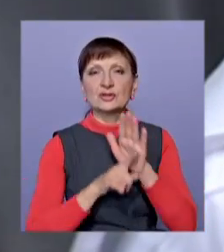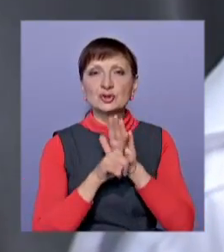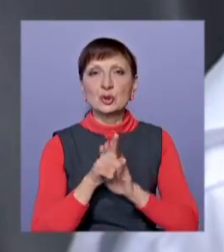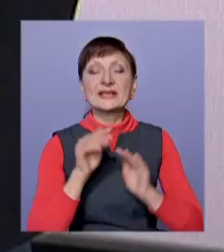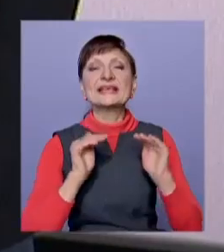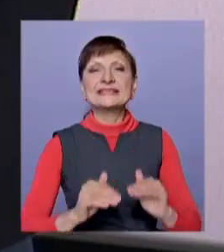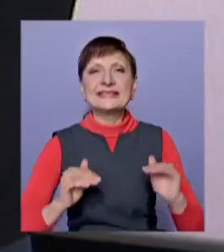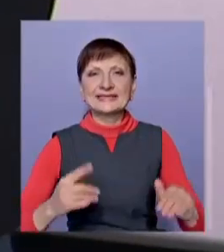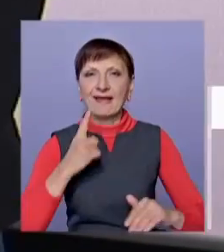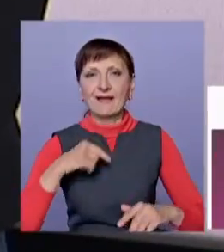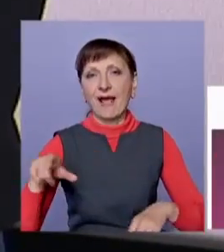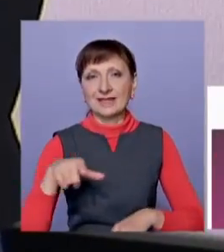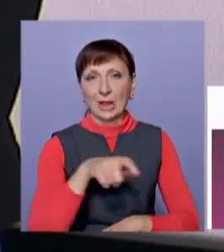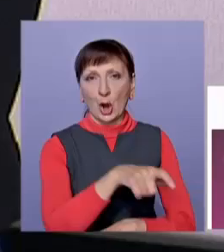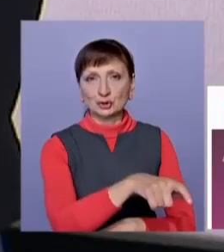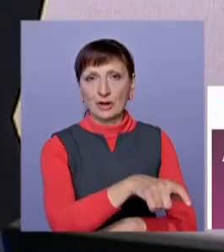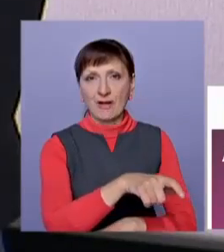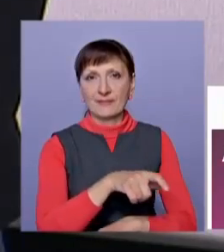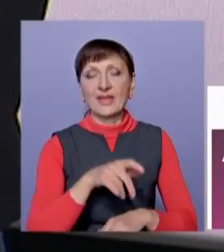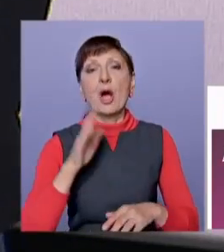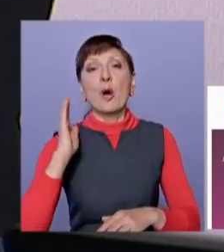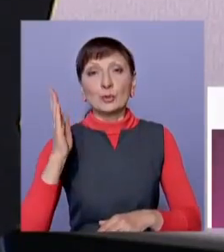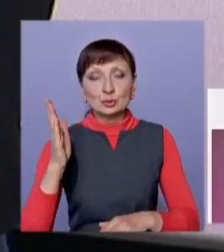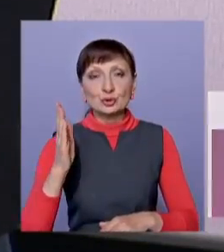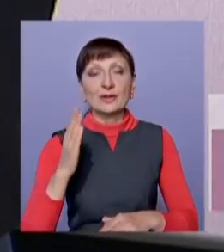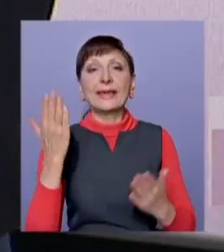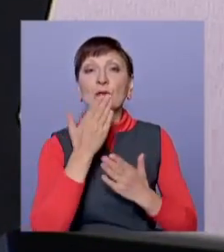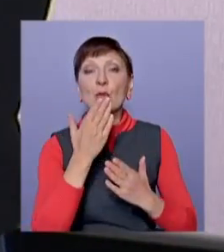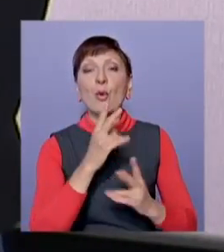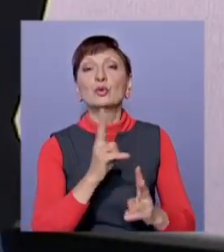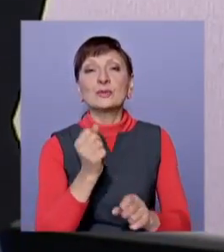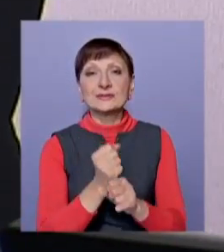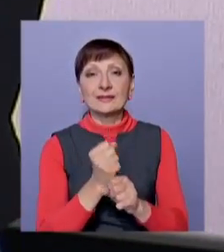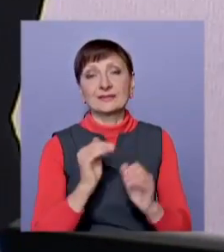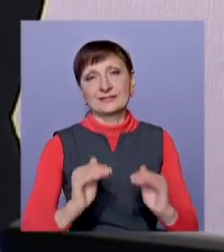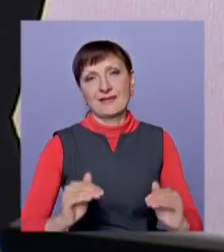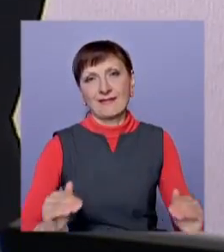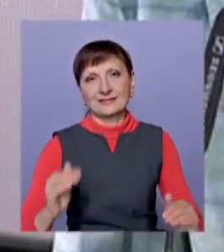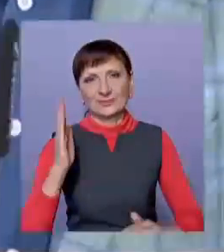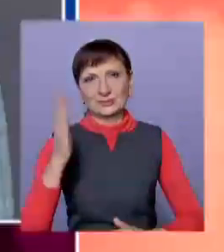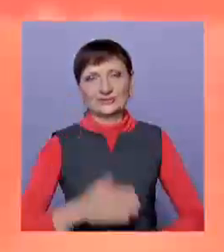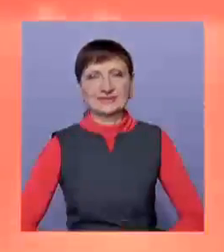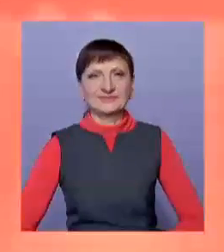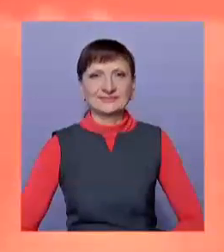с детской красной дорожки, потому что будущее за кино и будущее за нашими детьми.